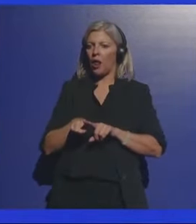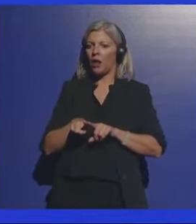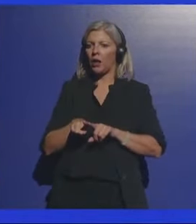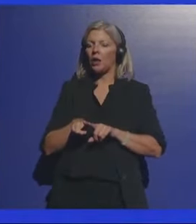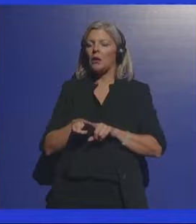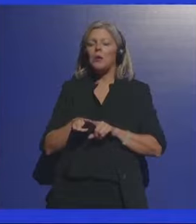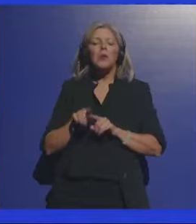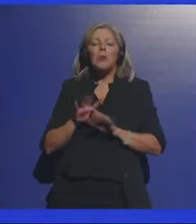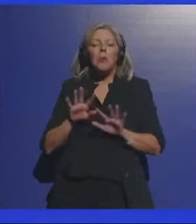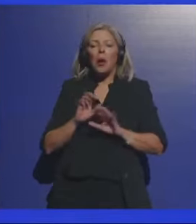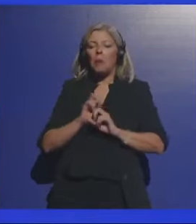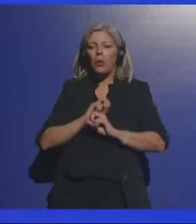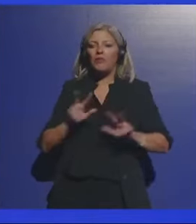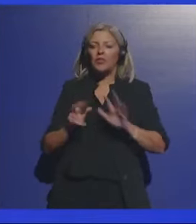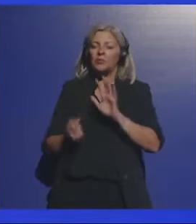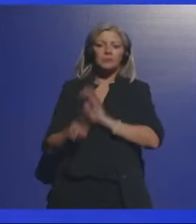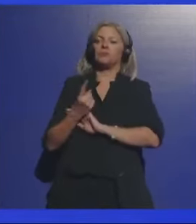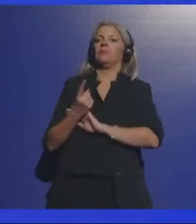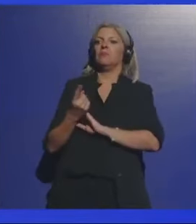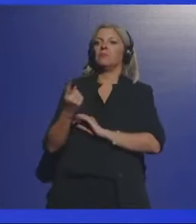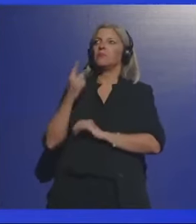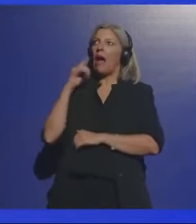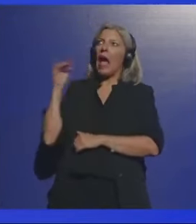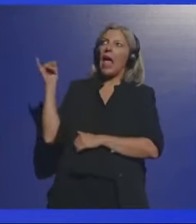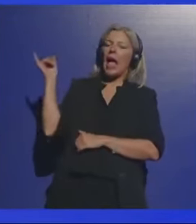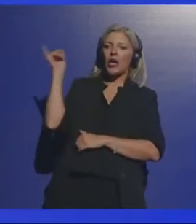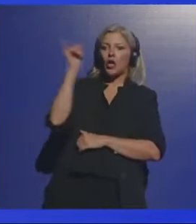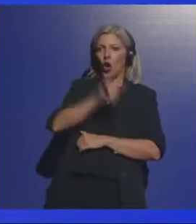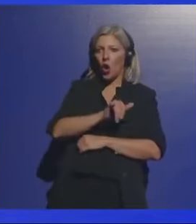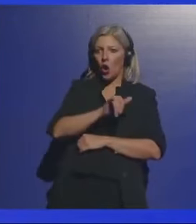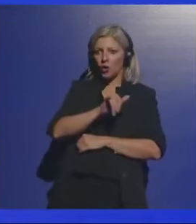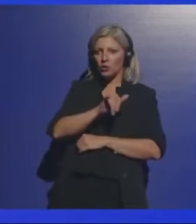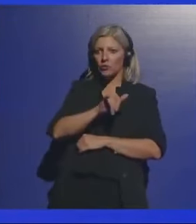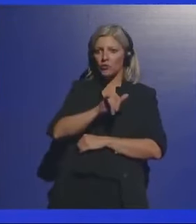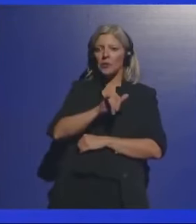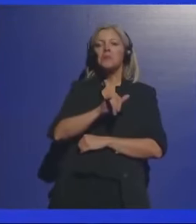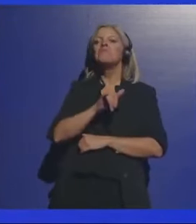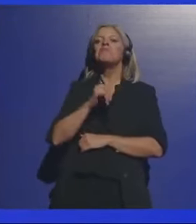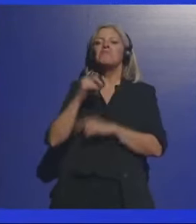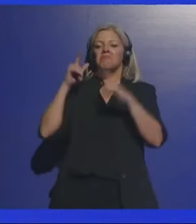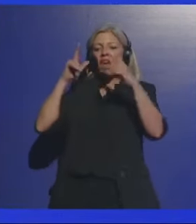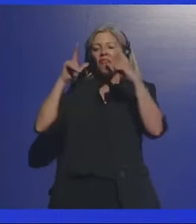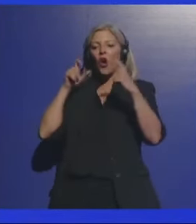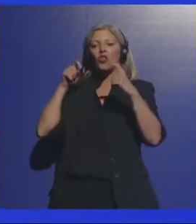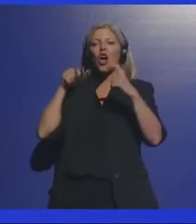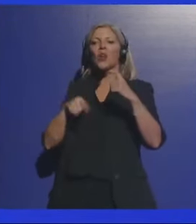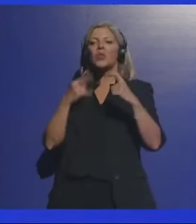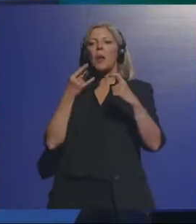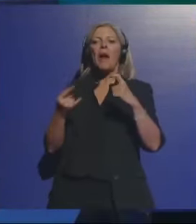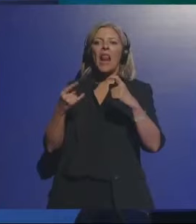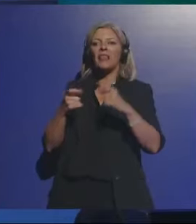ciccia Uno su un aereo che fa fotografate questa maledetta città